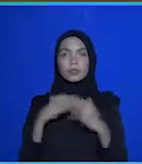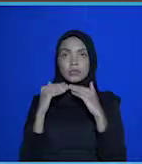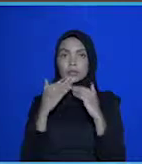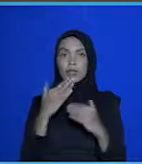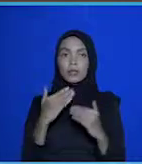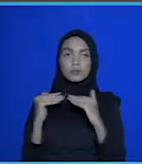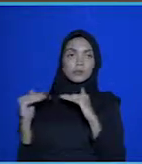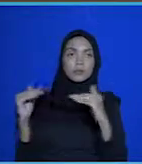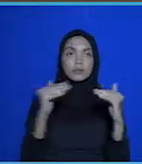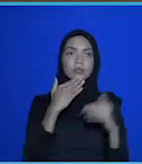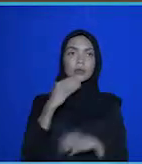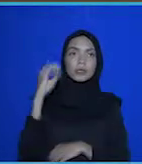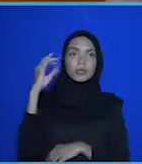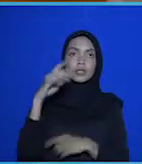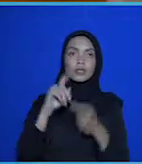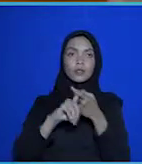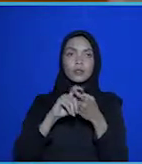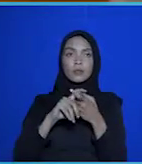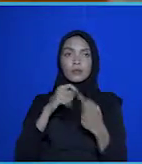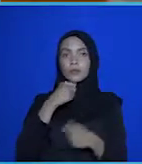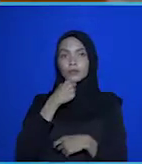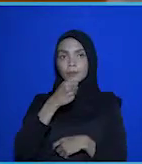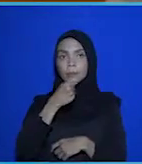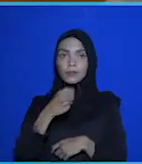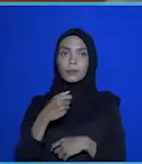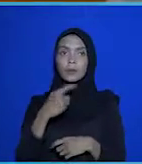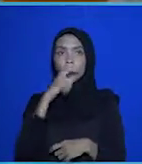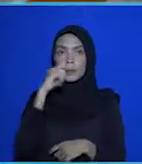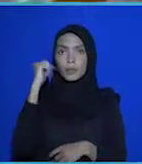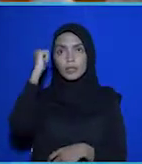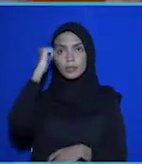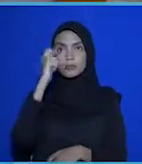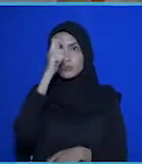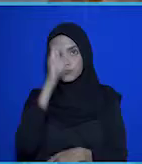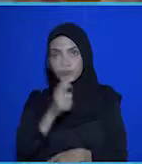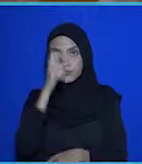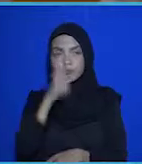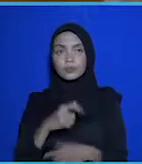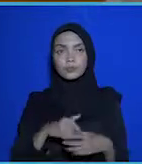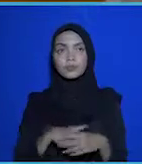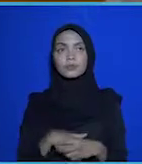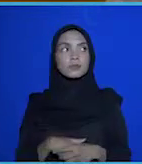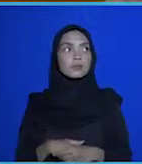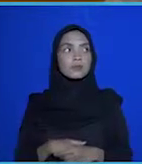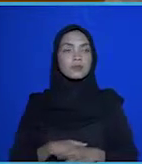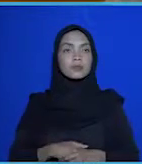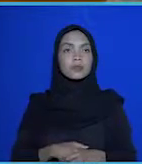Salam sejahtera dan selamat siang rekan-rekan media dan Bapak Ibu yang kami hormati.